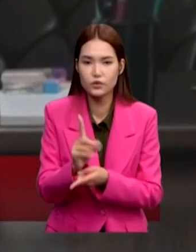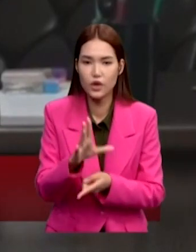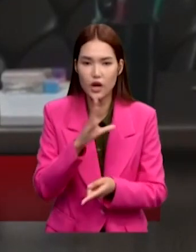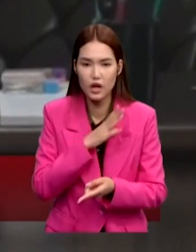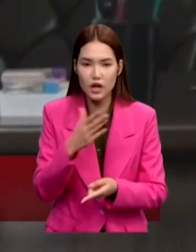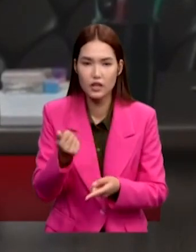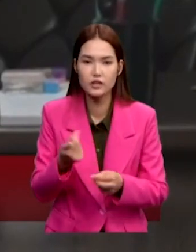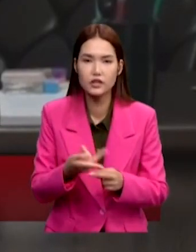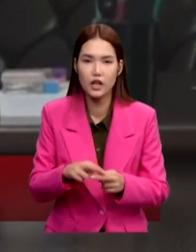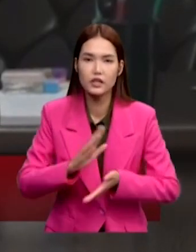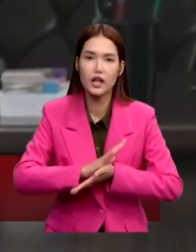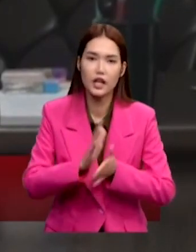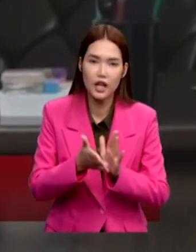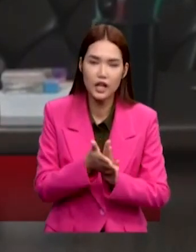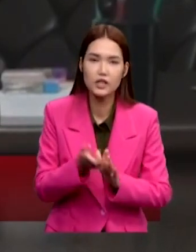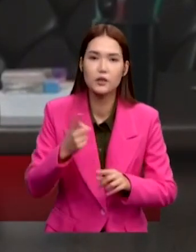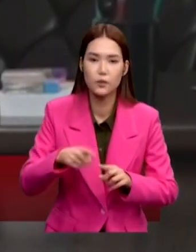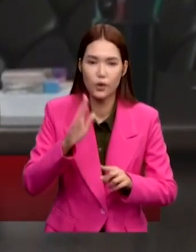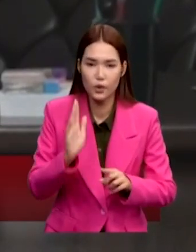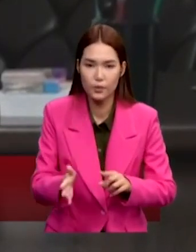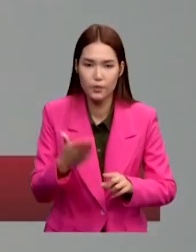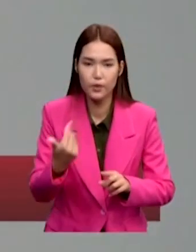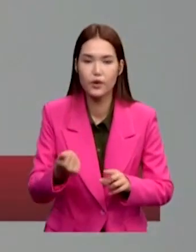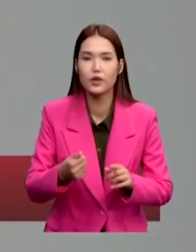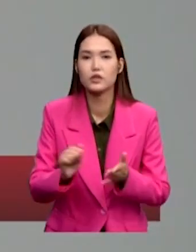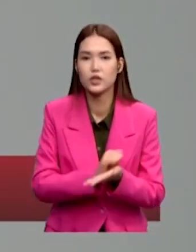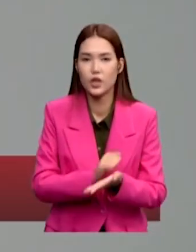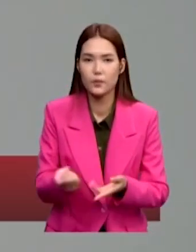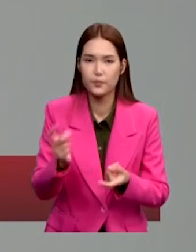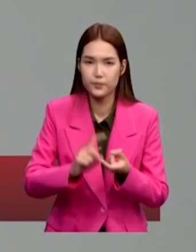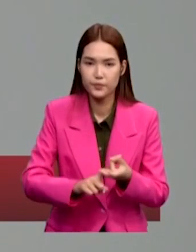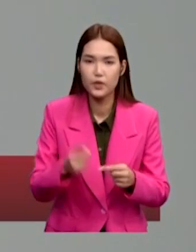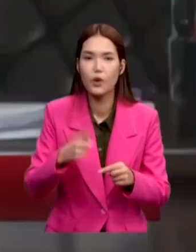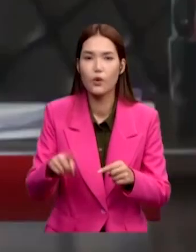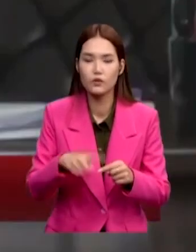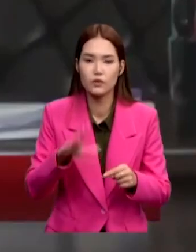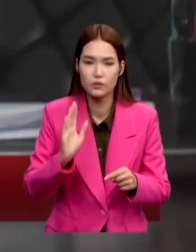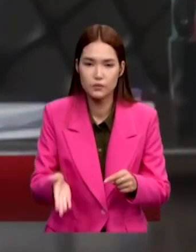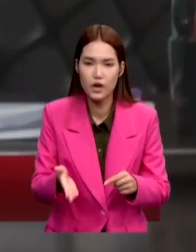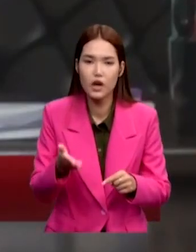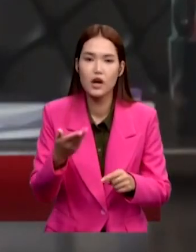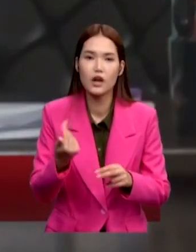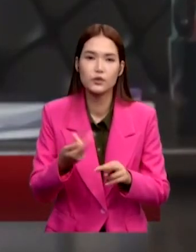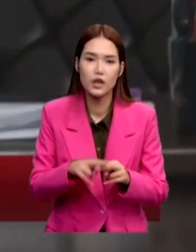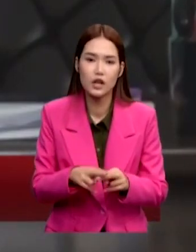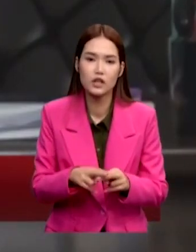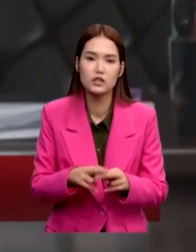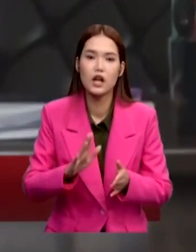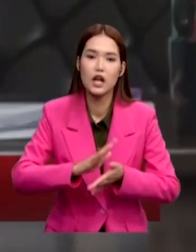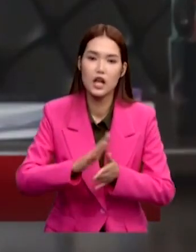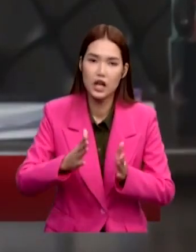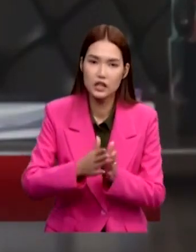дәл сумен келісімге тұрмай, қант қызылшасын егіп тастап отыр. Біз қазір мынау бергі именно қазсушармен келісім